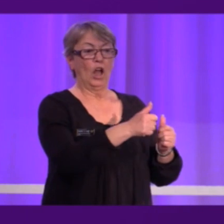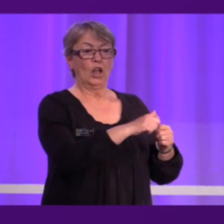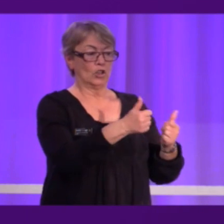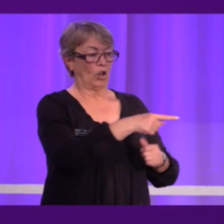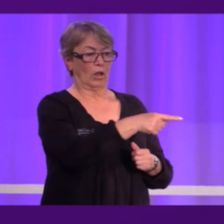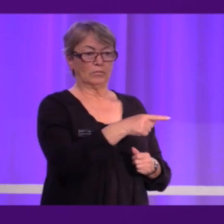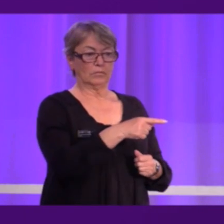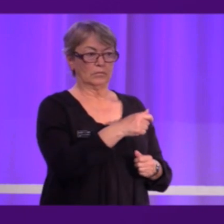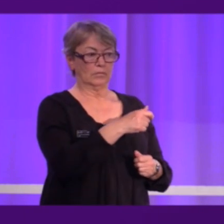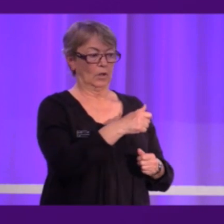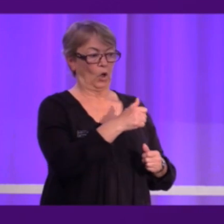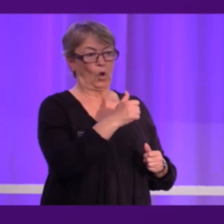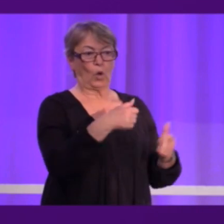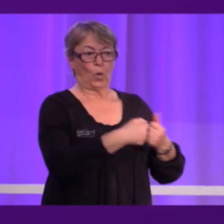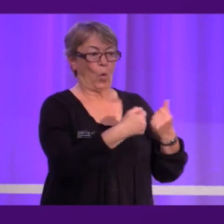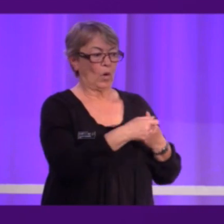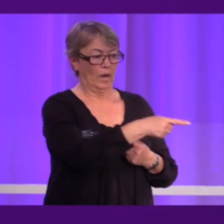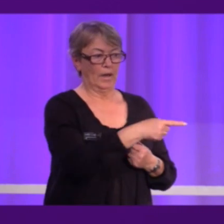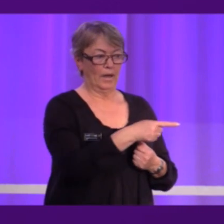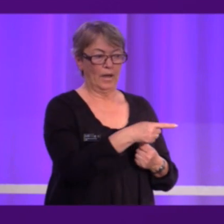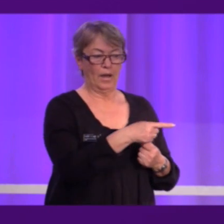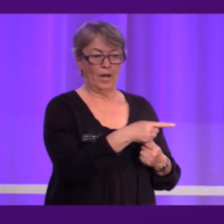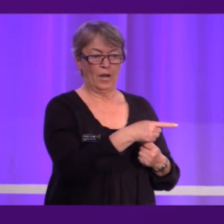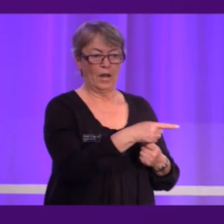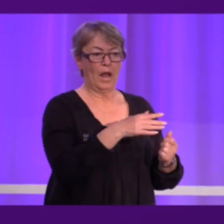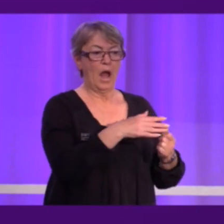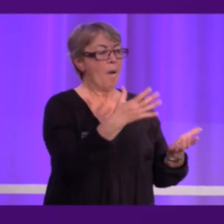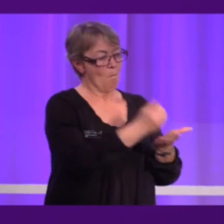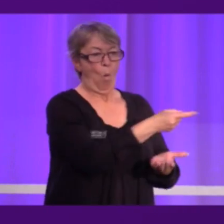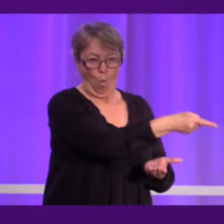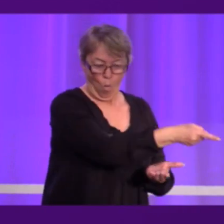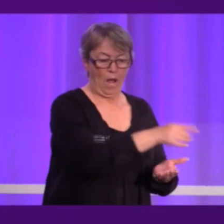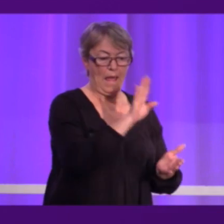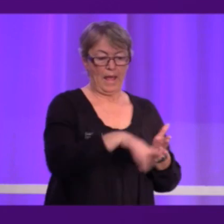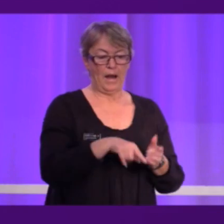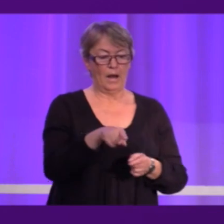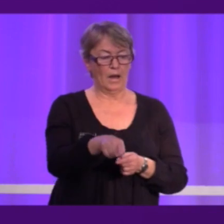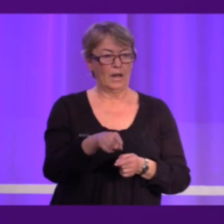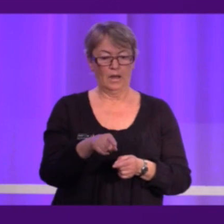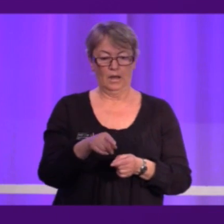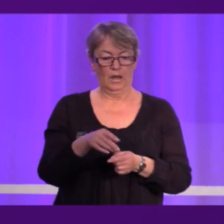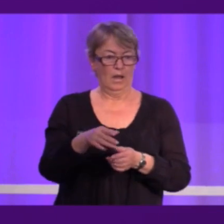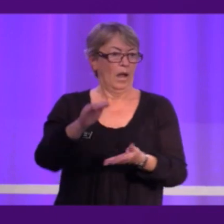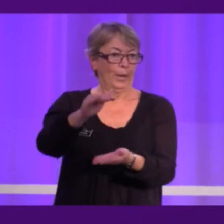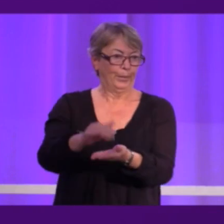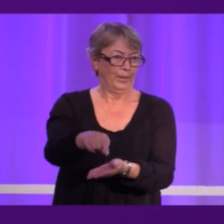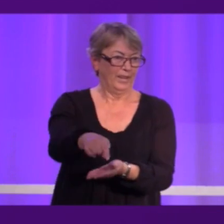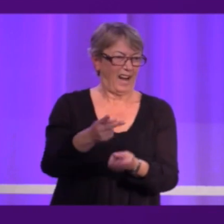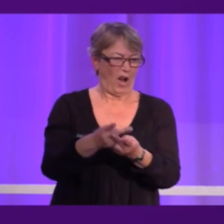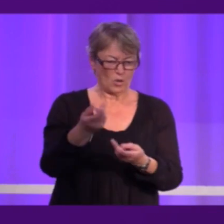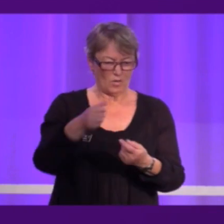otillgängliga krogens förlust, medan det blev den andra krogens tillgängliga krogens vinst.